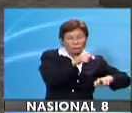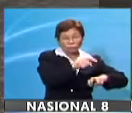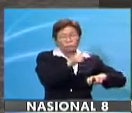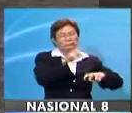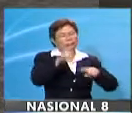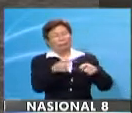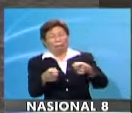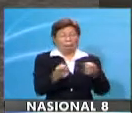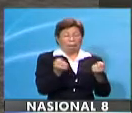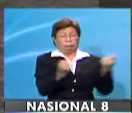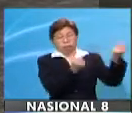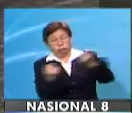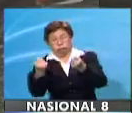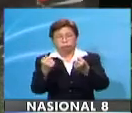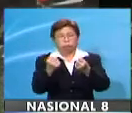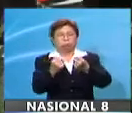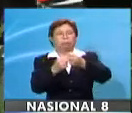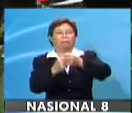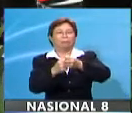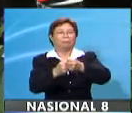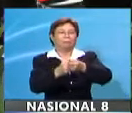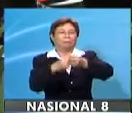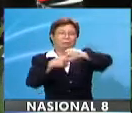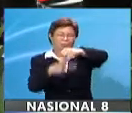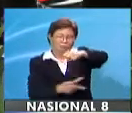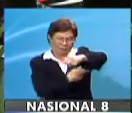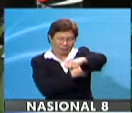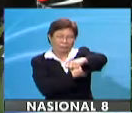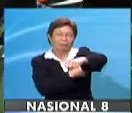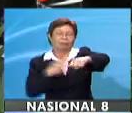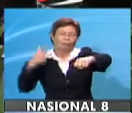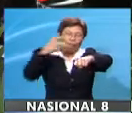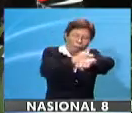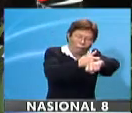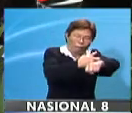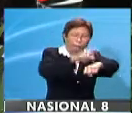hilang kawalan dan melanggar jabatan sebelum terjunam ke dalam Sungai